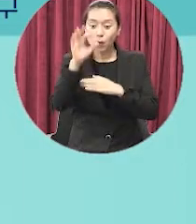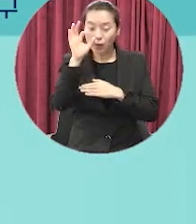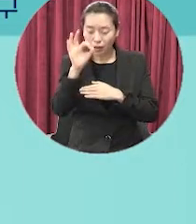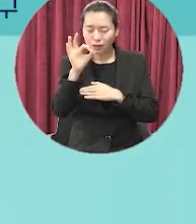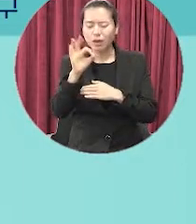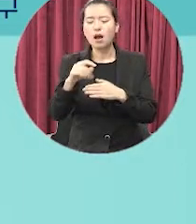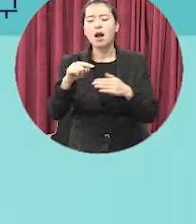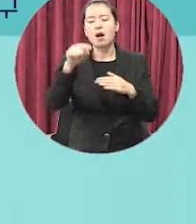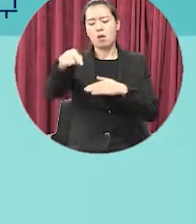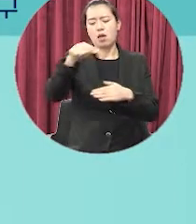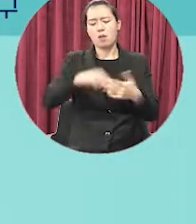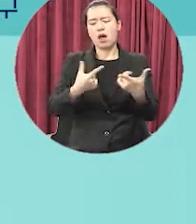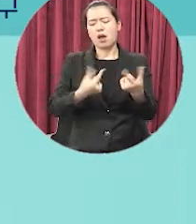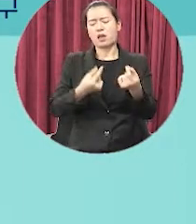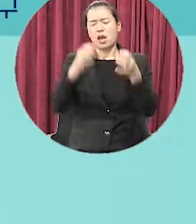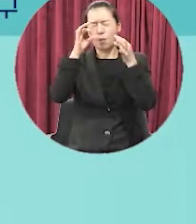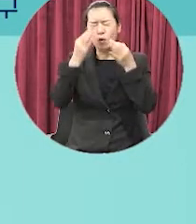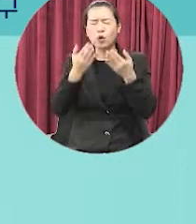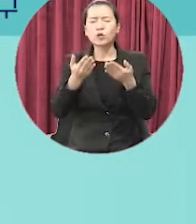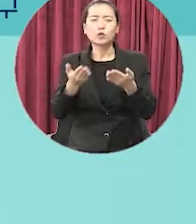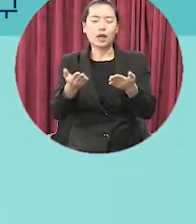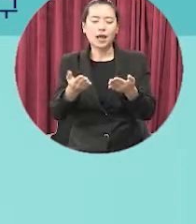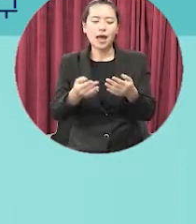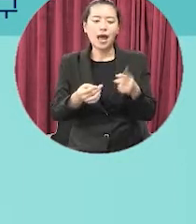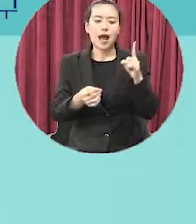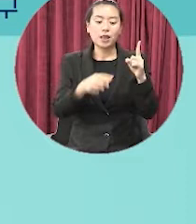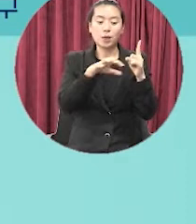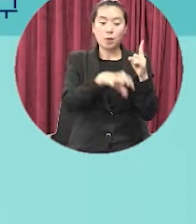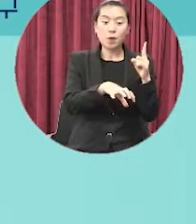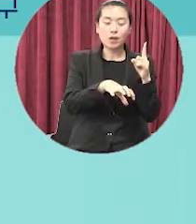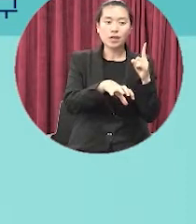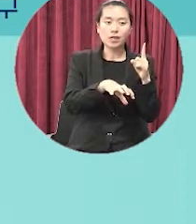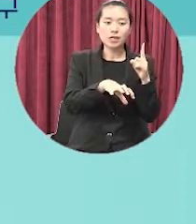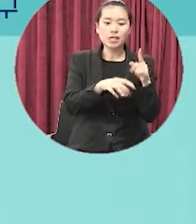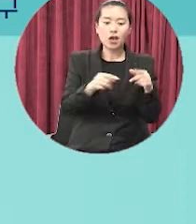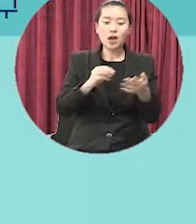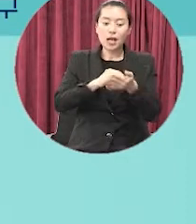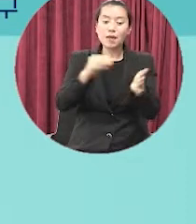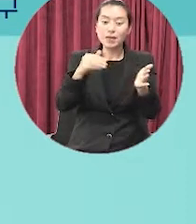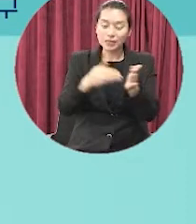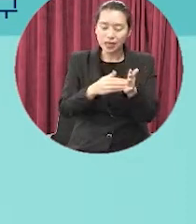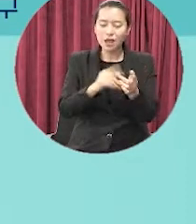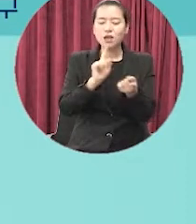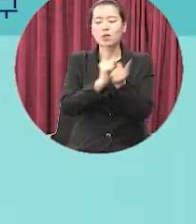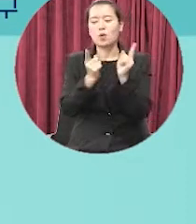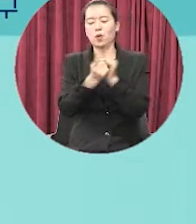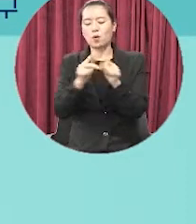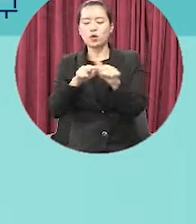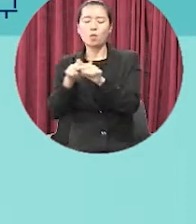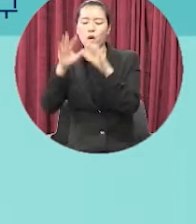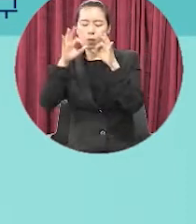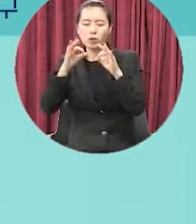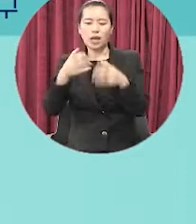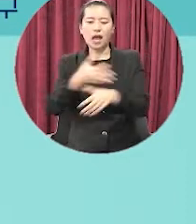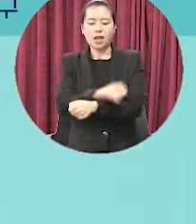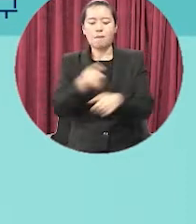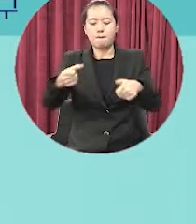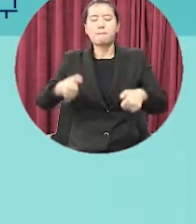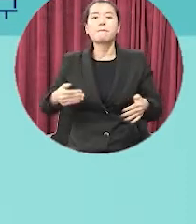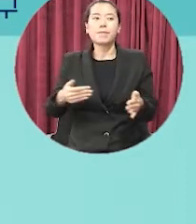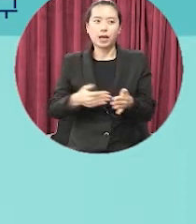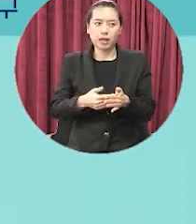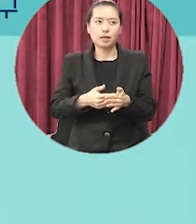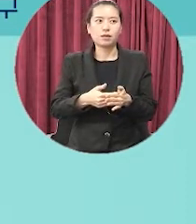주자 넘어져서 다친 싸는거 고 1개의 기관에서 알려면 받으면 인정 있다는 건데 두가지를 가지고 이제 했다 해방을 맺었고 요 19 년도에 6개 기관